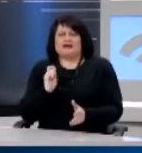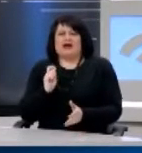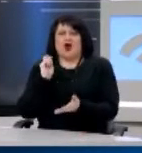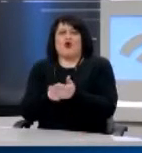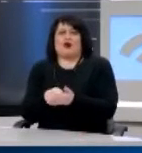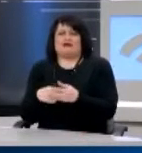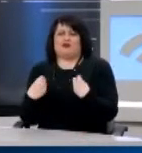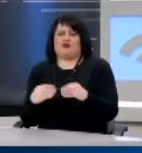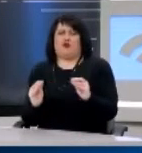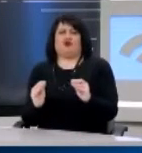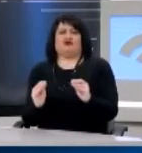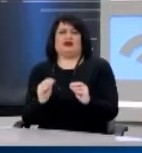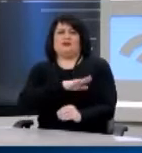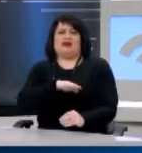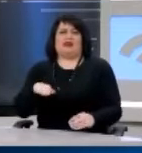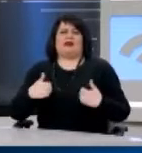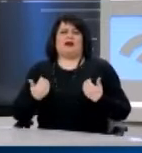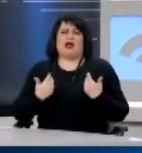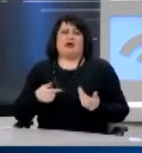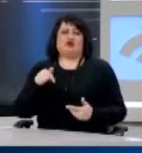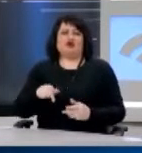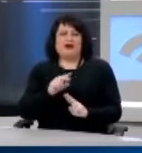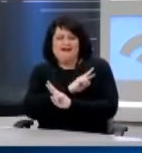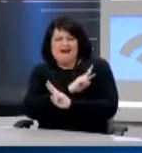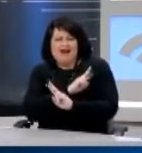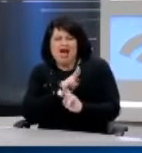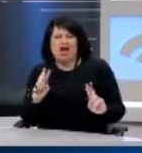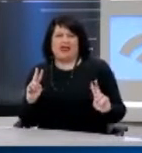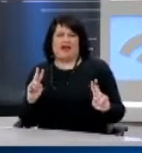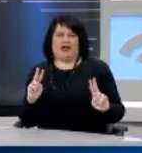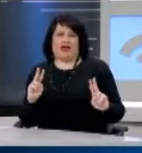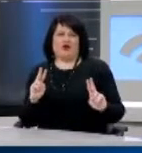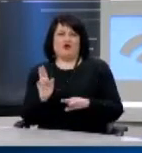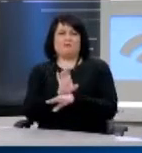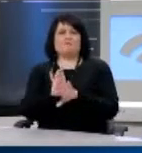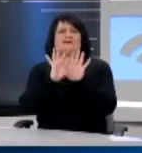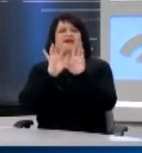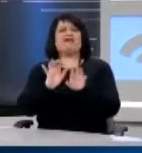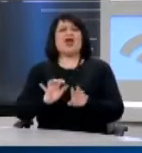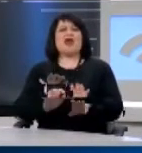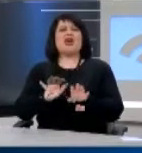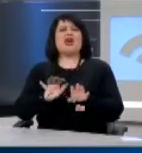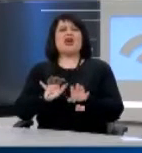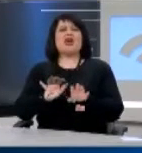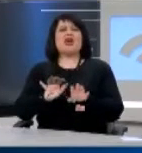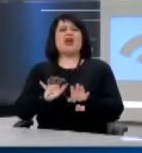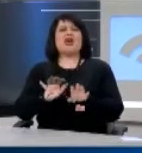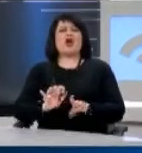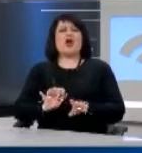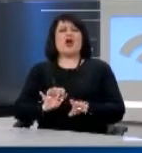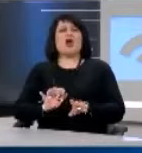το σύστημα πλέον γίνεται αδιάβλητο και ψηφιακό. Όλα τα ιδρύματα αποκτούν ειδική μονάδα από